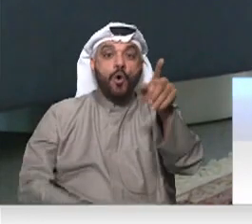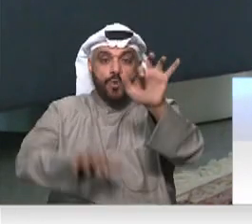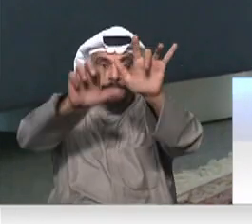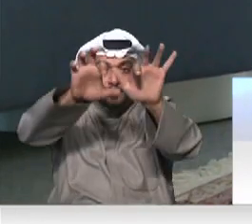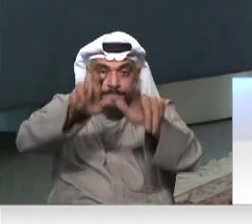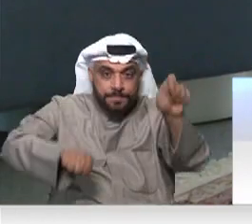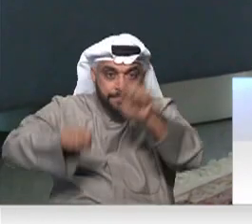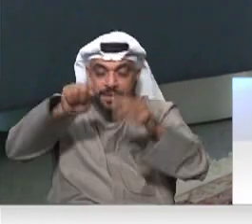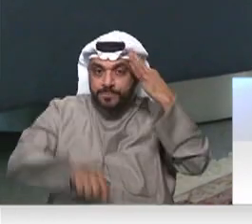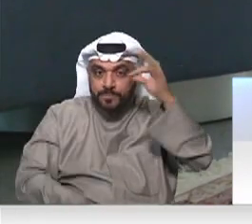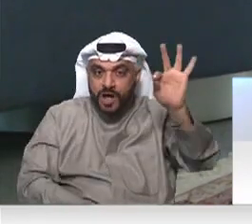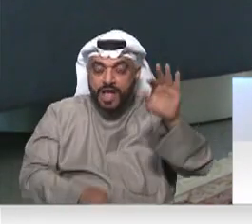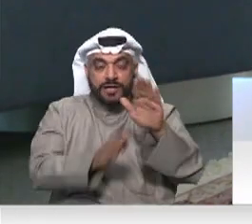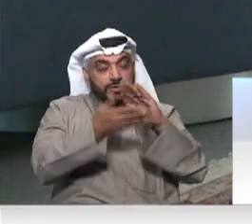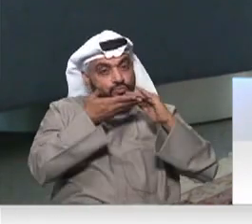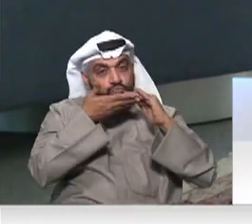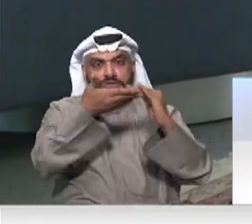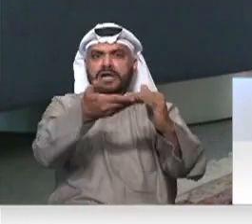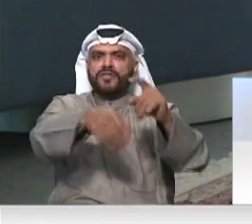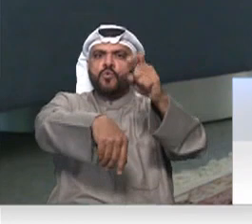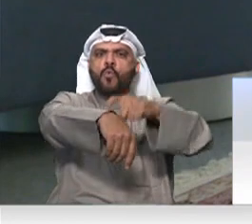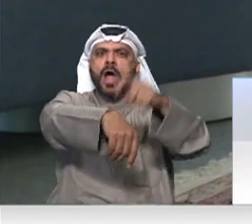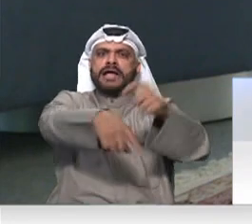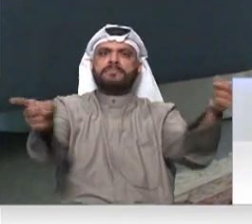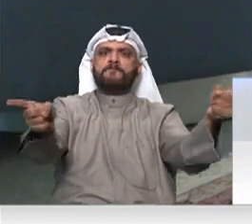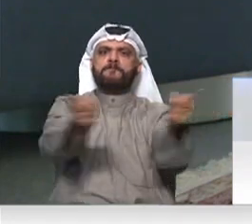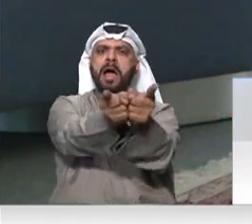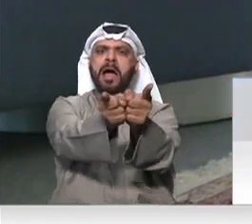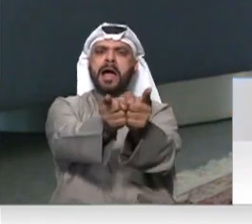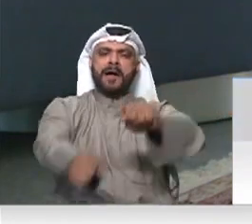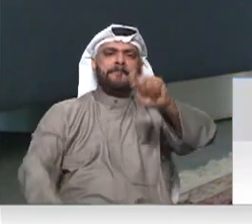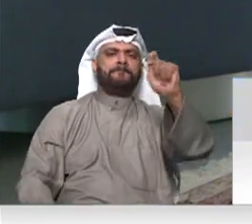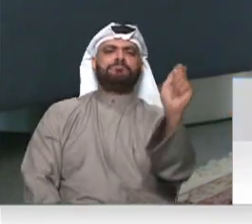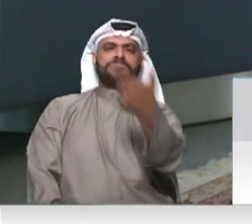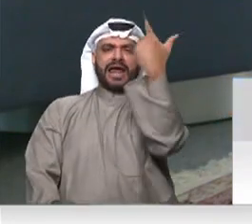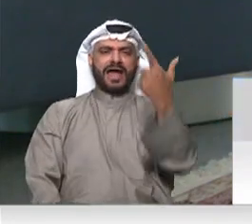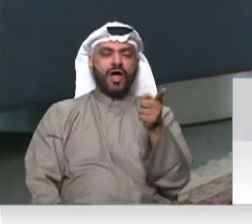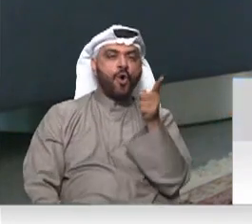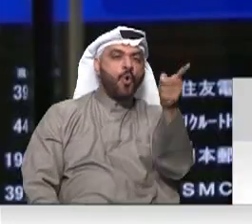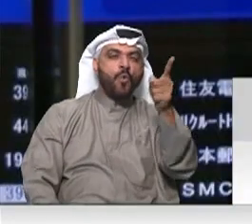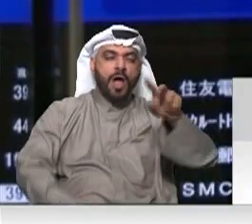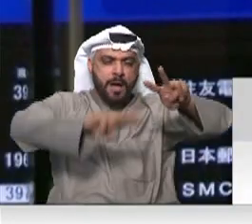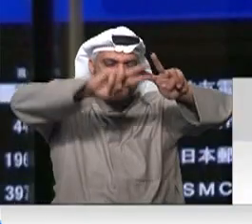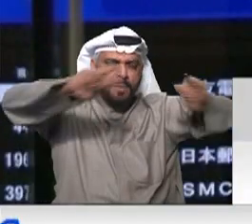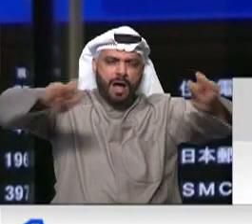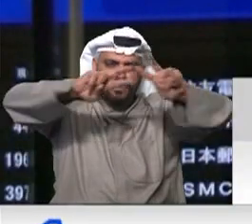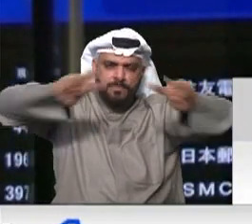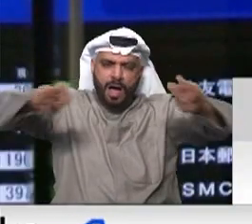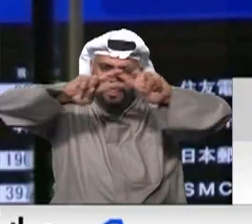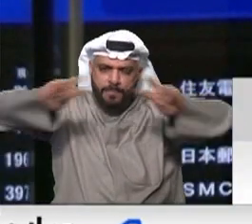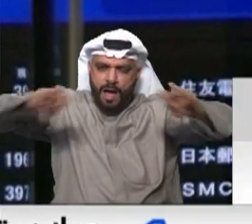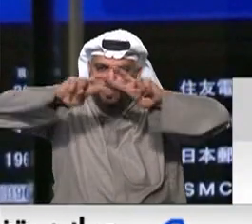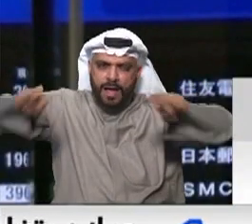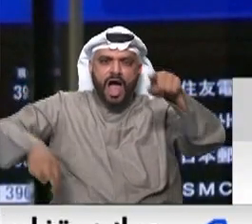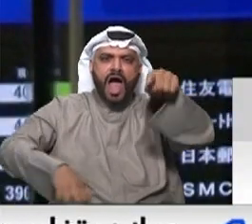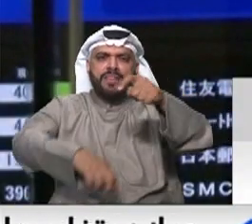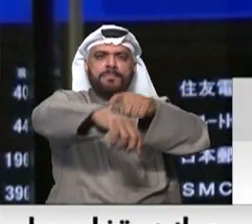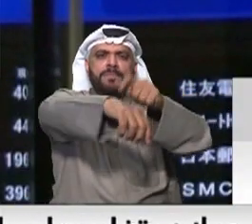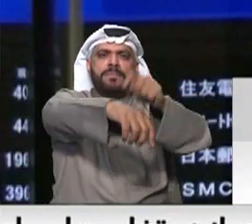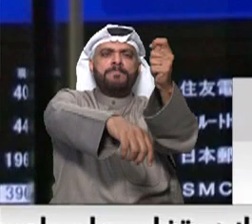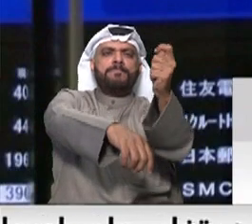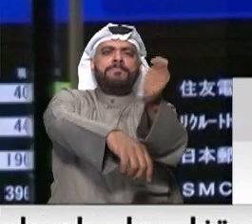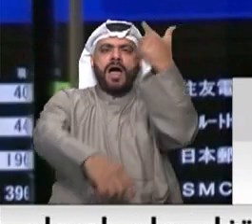تساعد في توفير الجهد والوقت في عمليه البحث على المعلومات ثلاثه